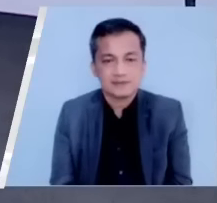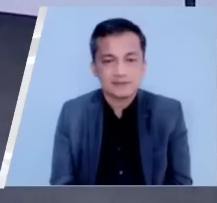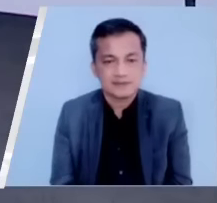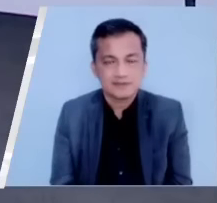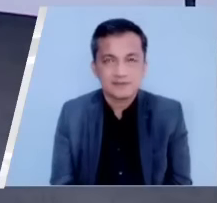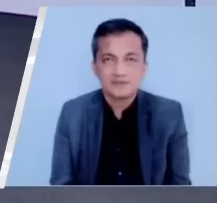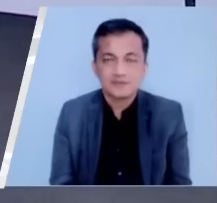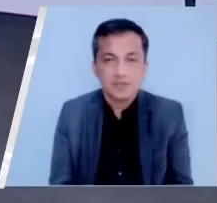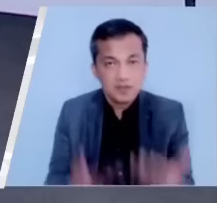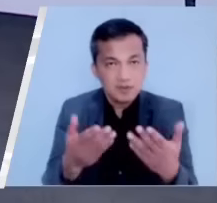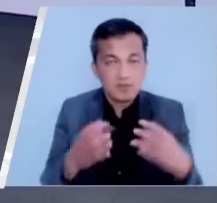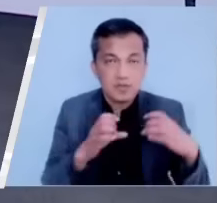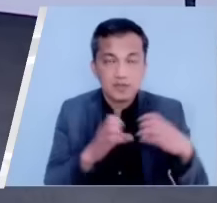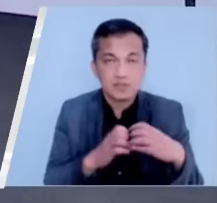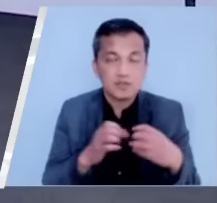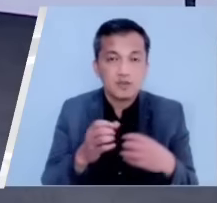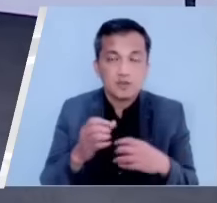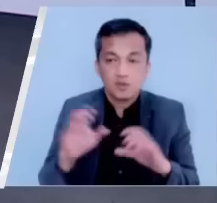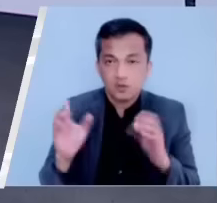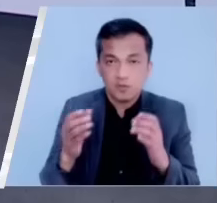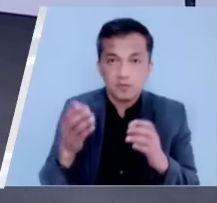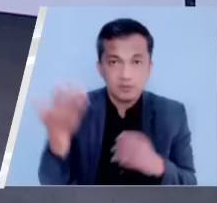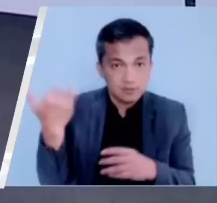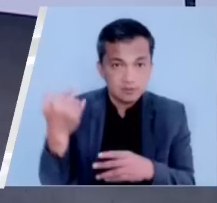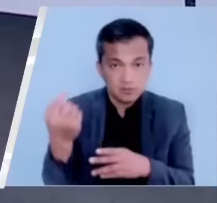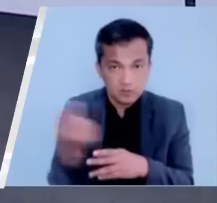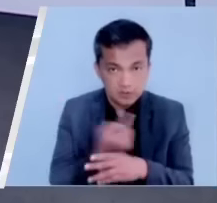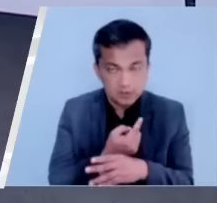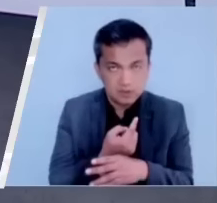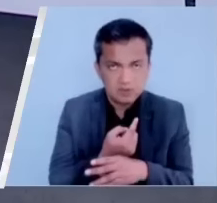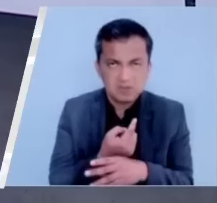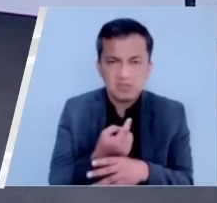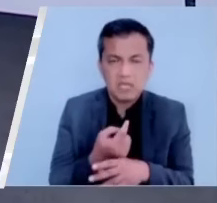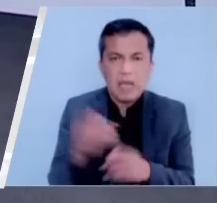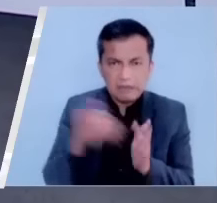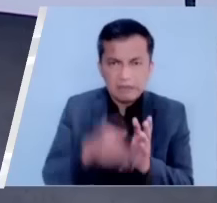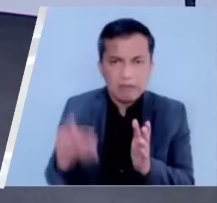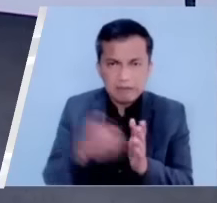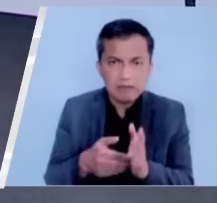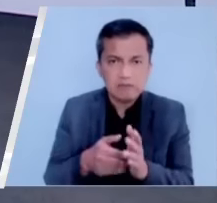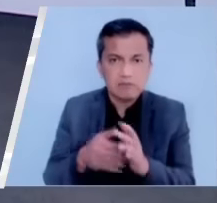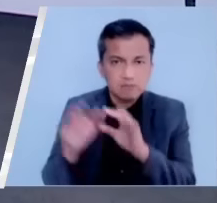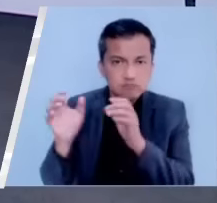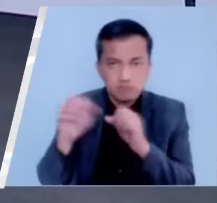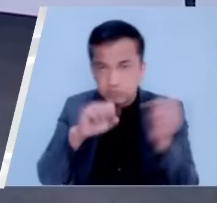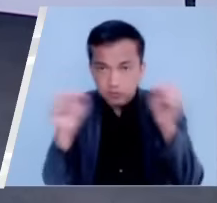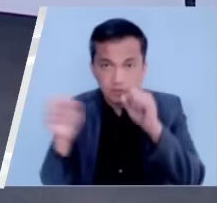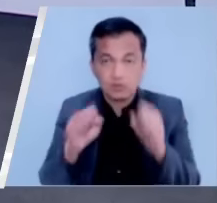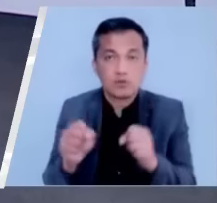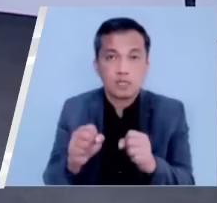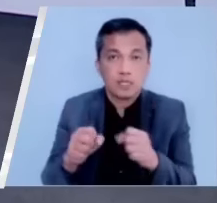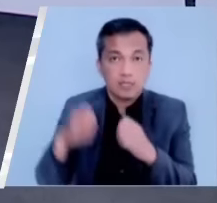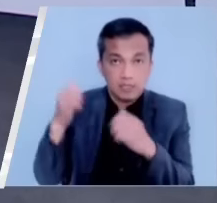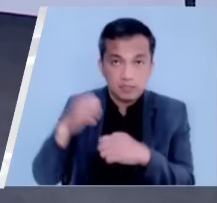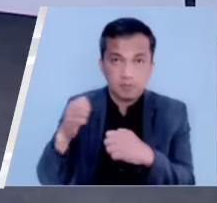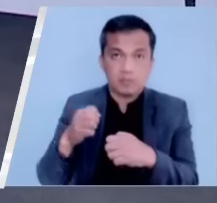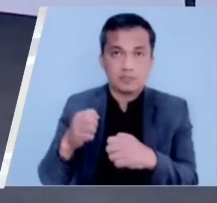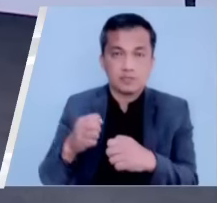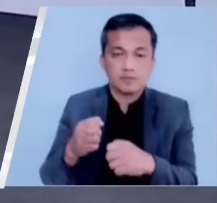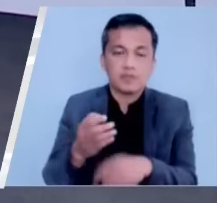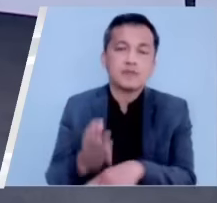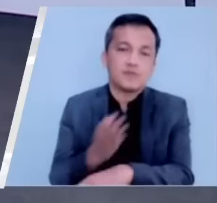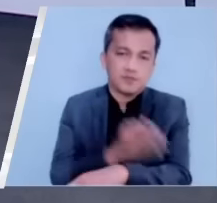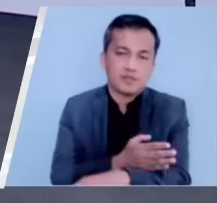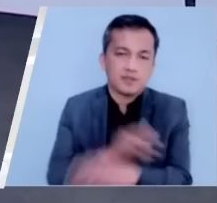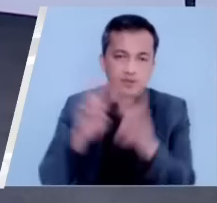Mga kapuso, kumpara nung mga nakalipas na linggo kung kailan halos sunod-sunod ang mga bagyo, asahan ang unti-unting pagganda ng panahon sa